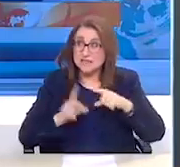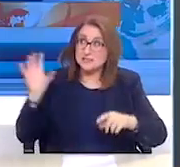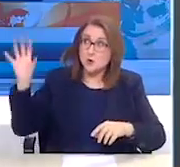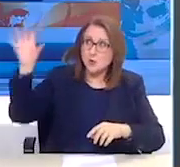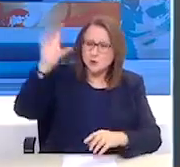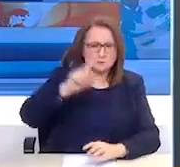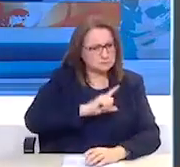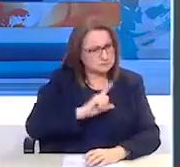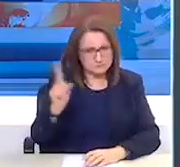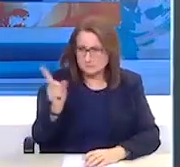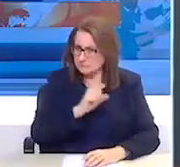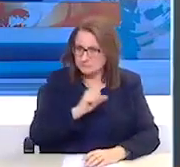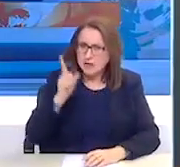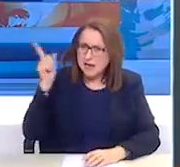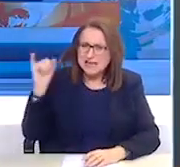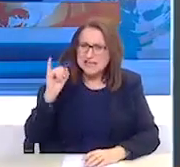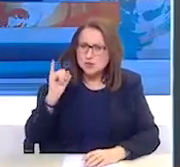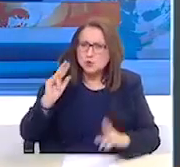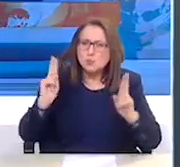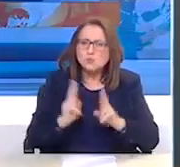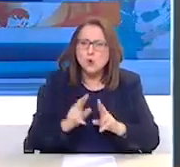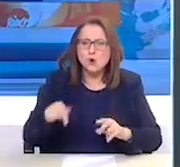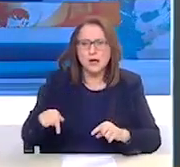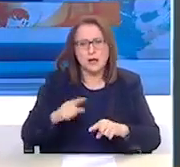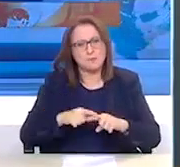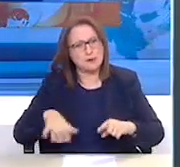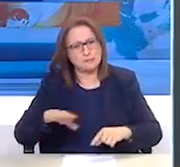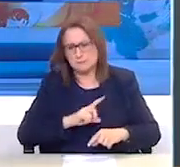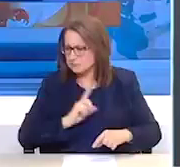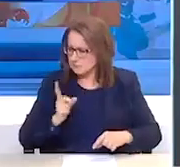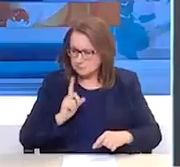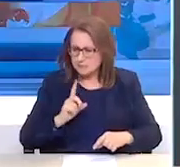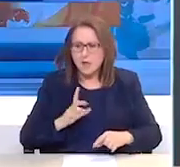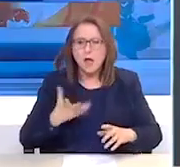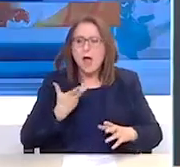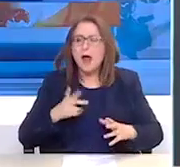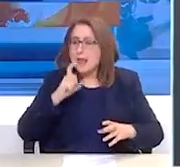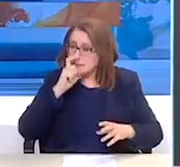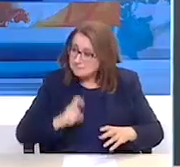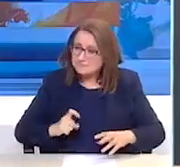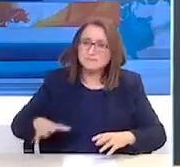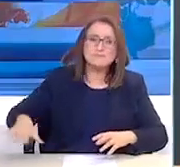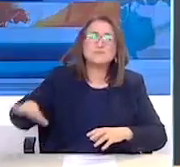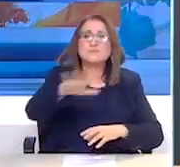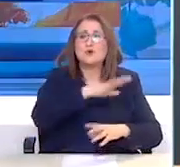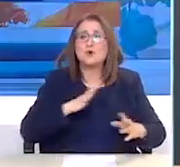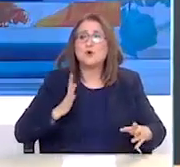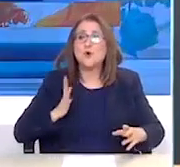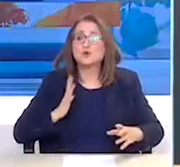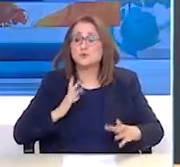αλήθεια. Σίγουρα όμως η στρατηγική μαζικού εργαστηριακού ελέγχου είναι απαραίτητη και θα